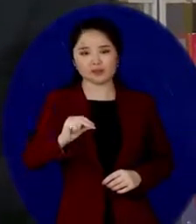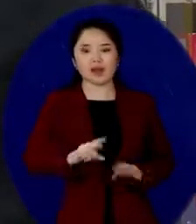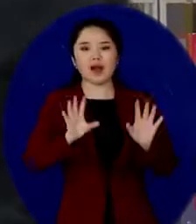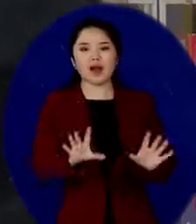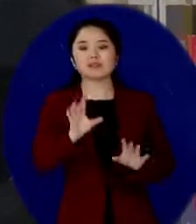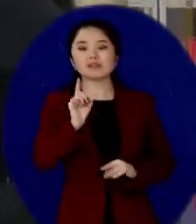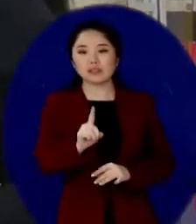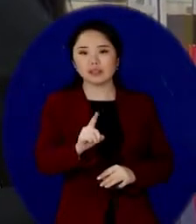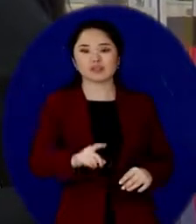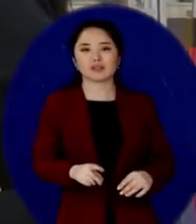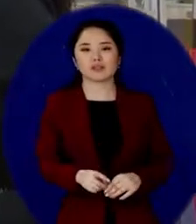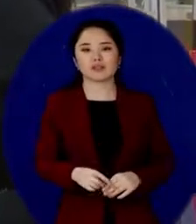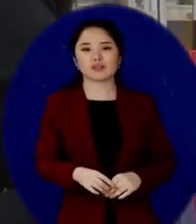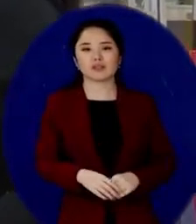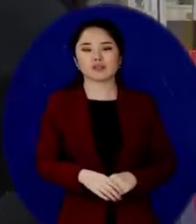11